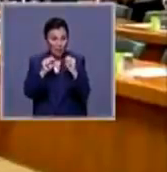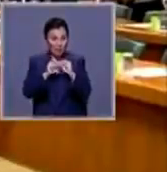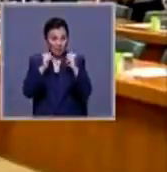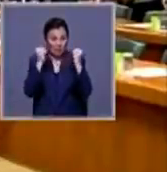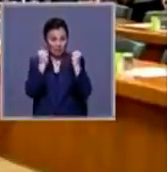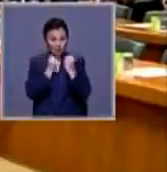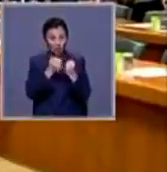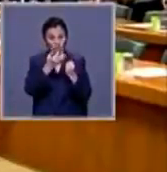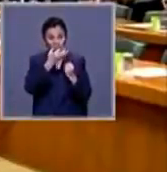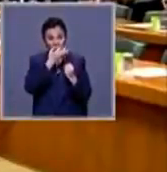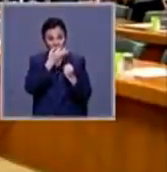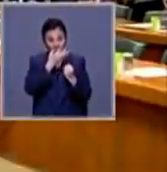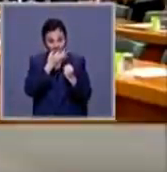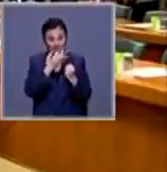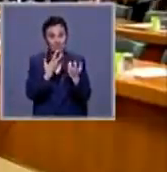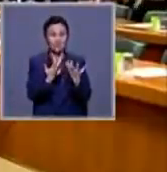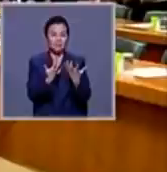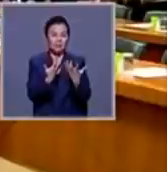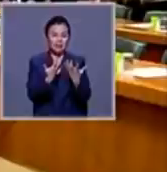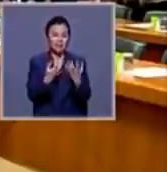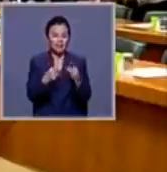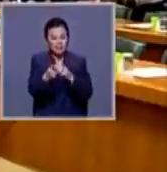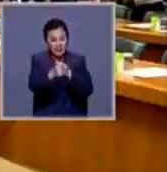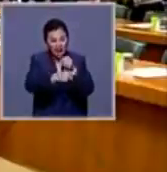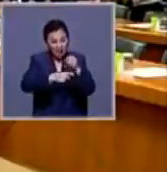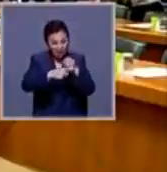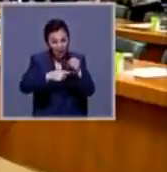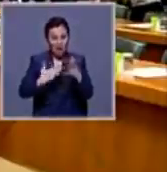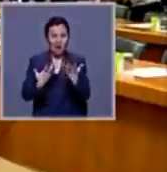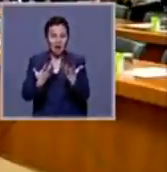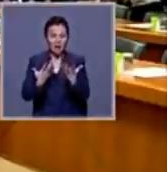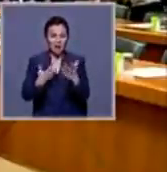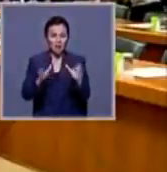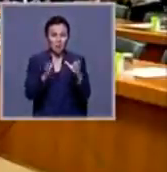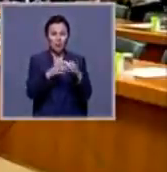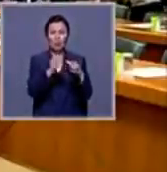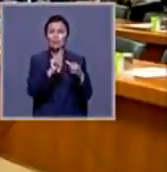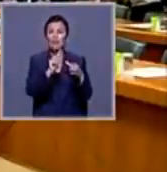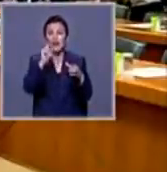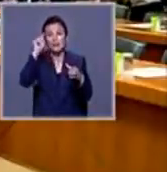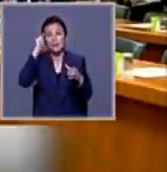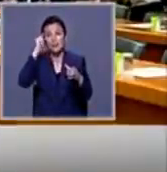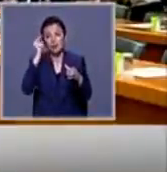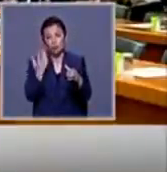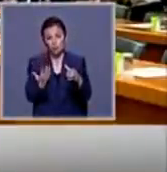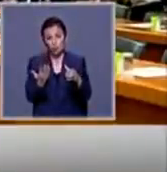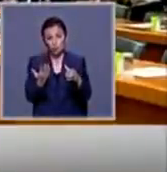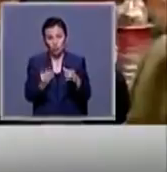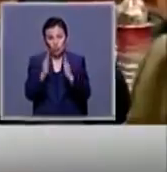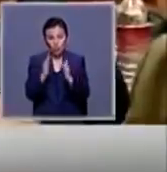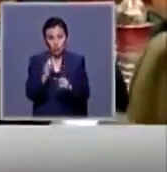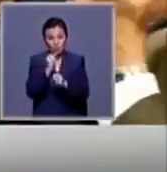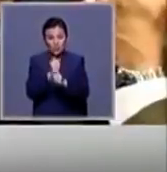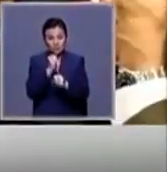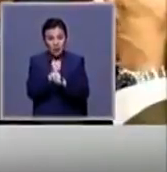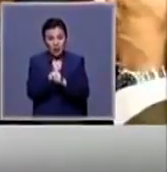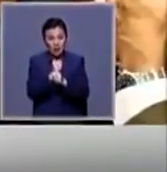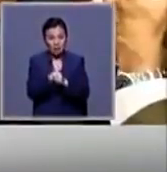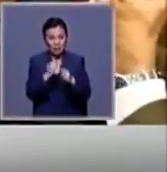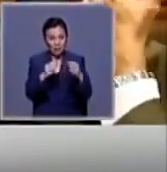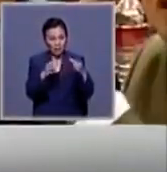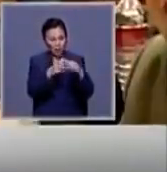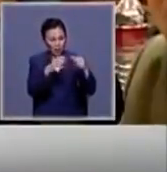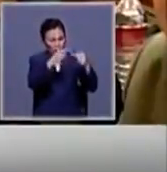ปลูกพืชล้ำลุกสมาคมเด็กปั๊มสามารถที่จะอยู่ในกลุ่มไหนไม่รู้เหมือนกันพนักงานลูกจ้างมันข้อ5 ค่